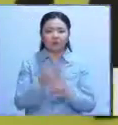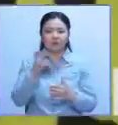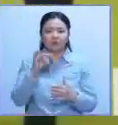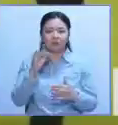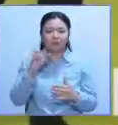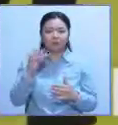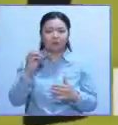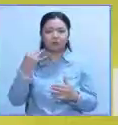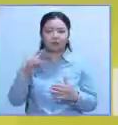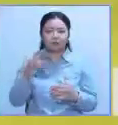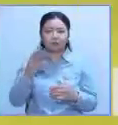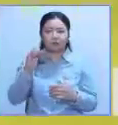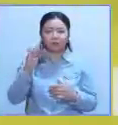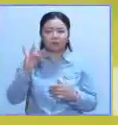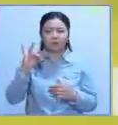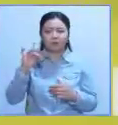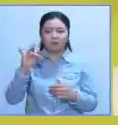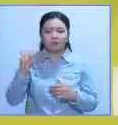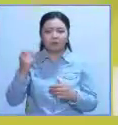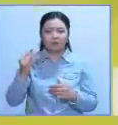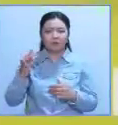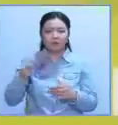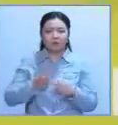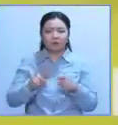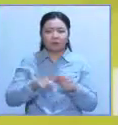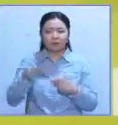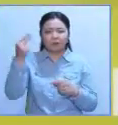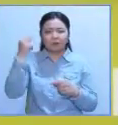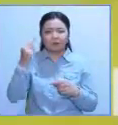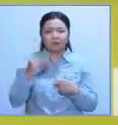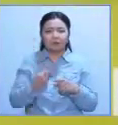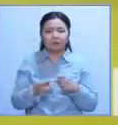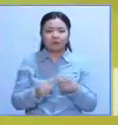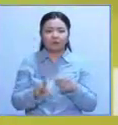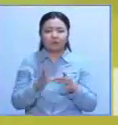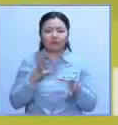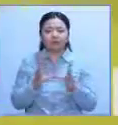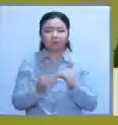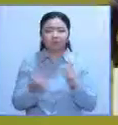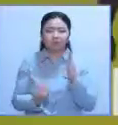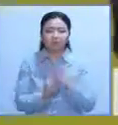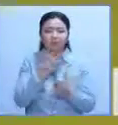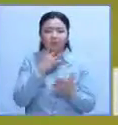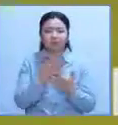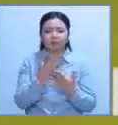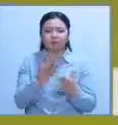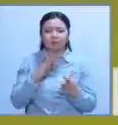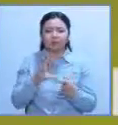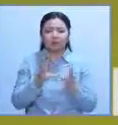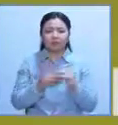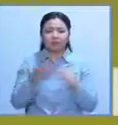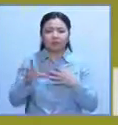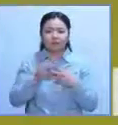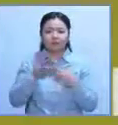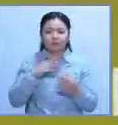халықаралық федерациясының төрешілер комиссиясы оны жақында Моңғолияда өтетін Азия чемпионатында төрешілер алқасының құрамына шақырды. Ал біздің